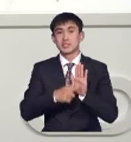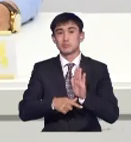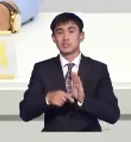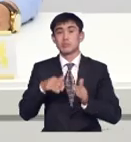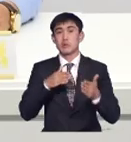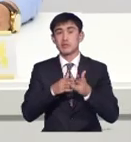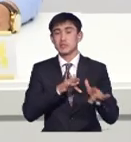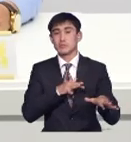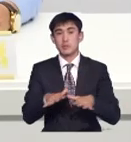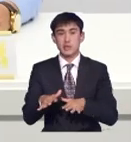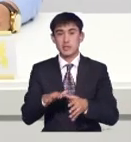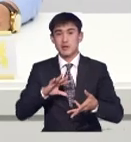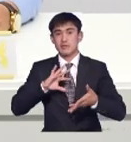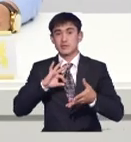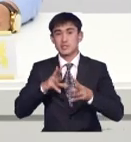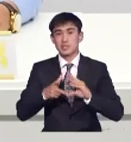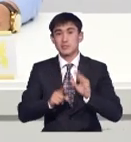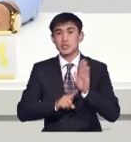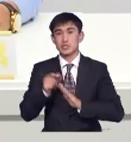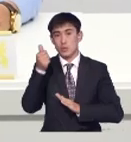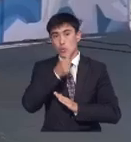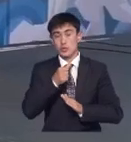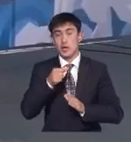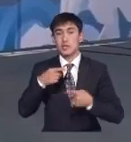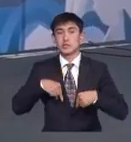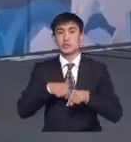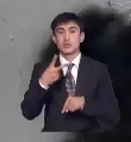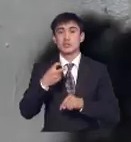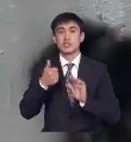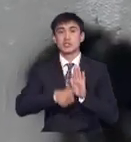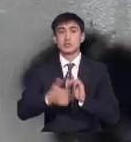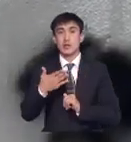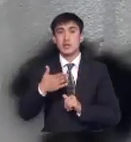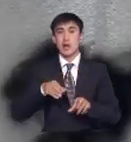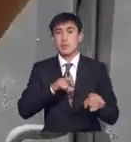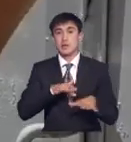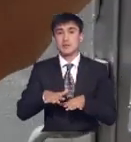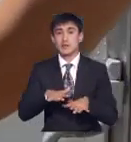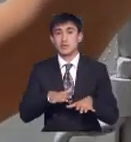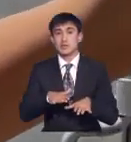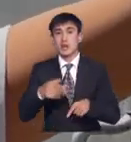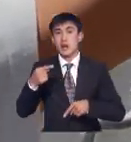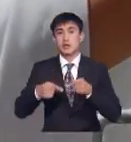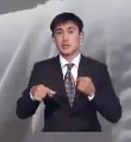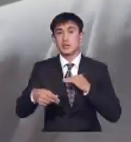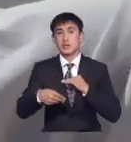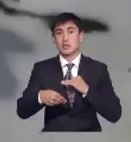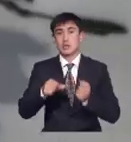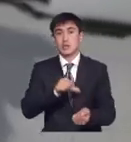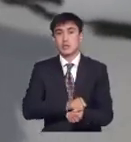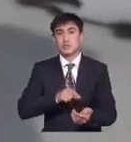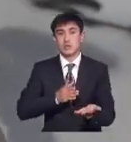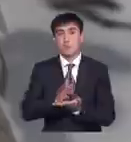70 профилактических мероприятий. В целом с начала года организовано 265 оперативных акций